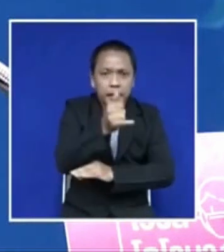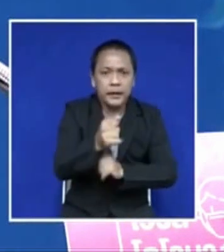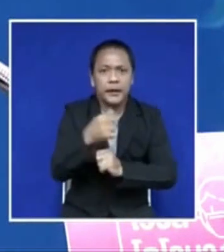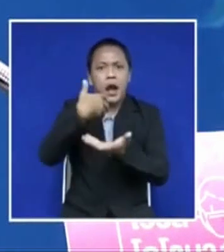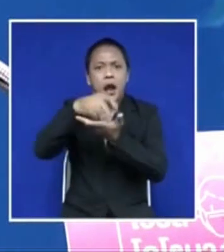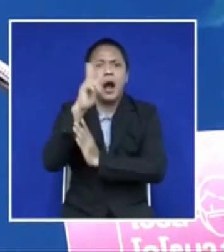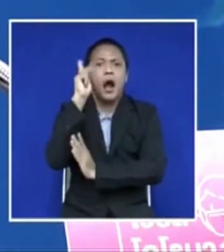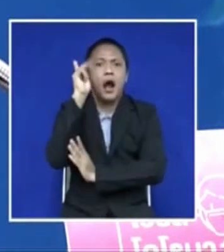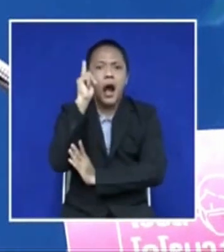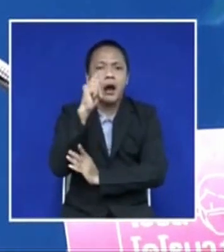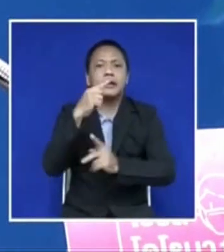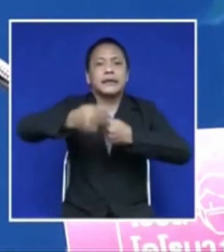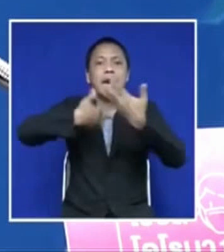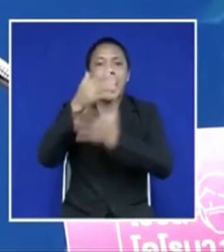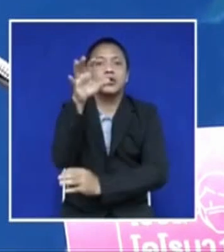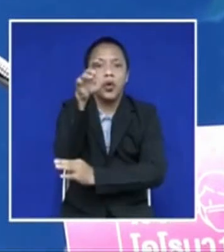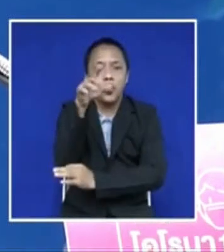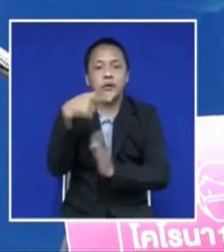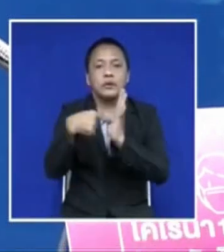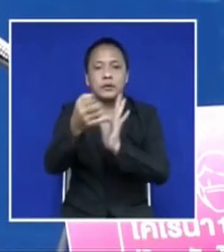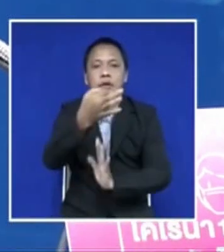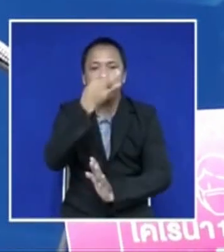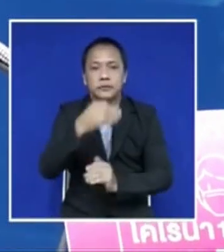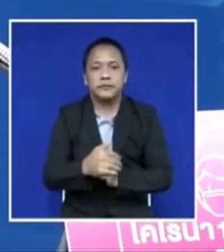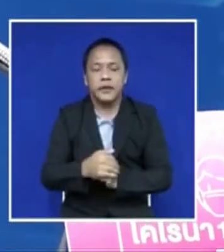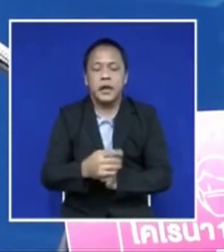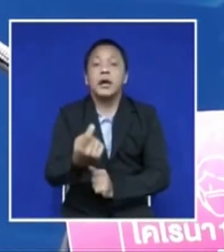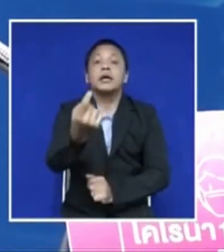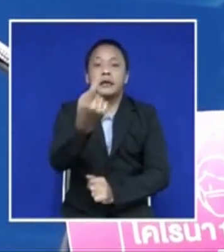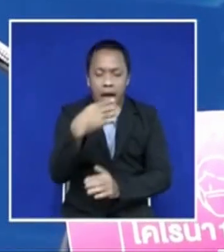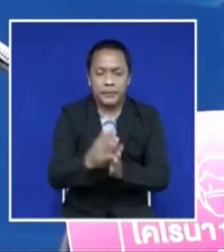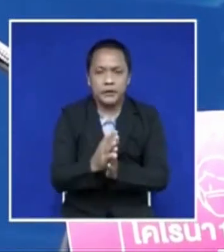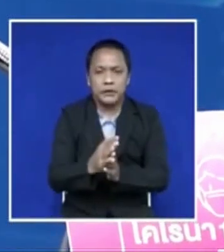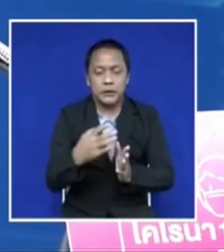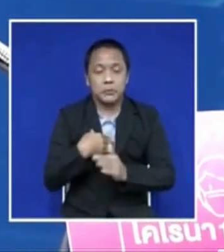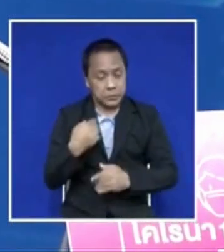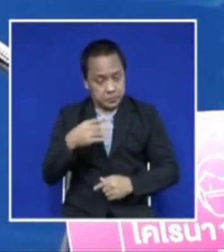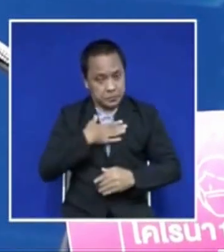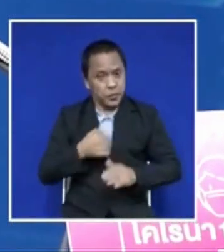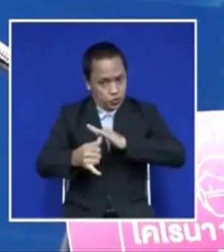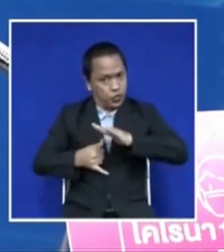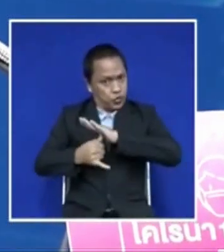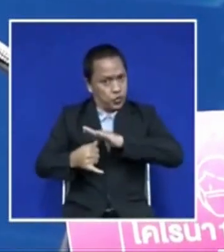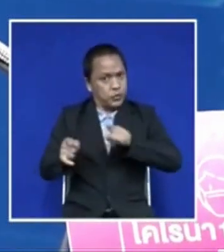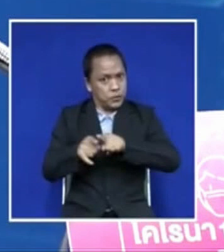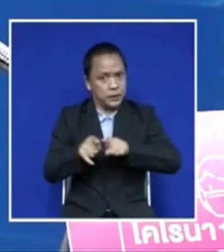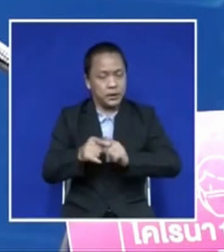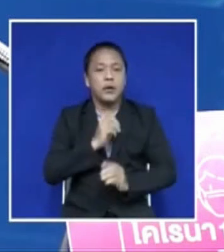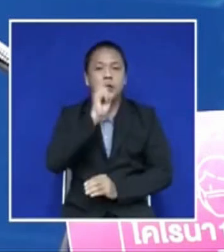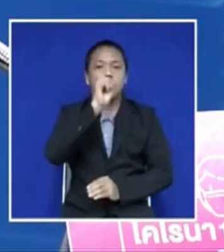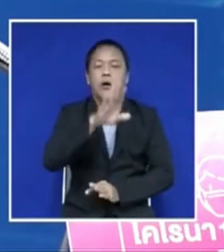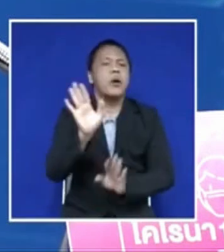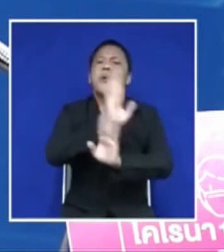689รายทางที่สุดสาครแล้วก็จังหวัดอื่นๆนะครับมีข้อกังวลกับพี่น้องสื่อมวลชนที่ก็ไปลงพื้นที่ตลาดกลางกุ้ง